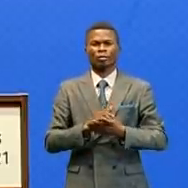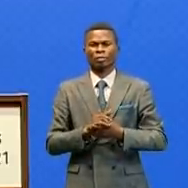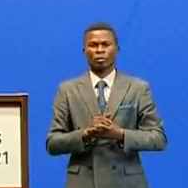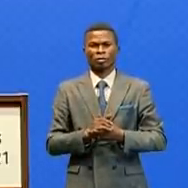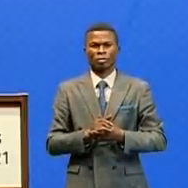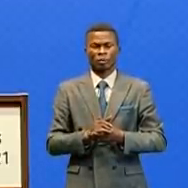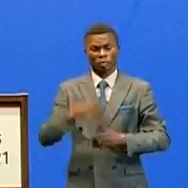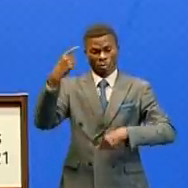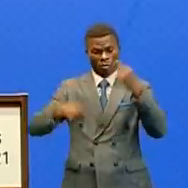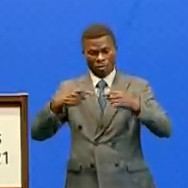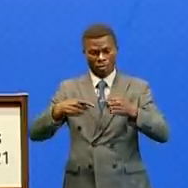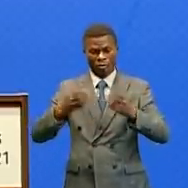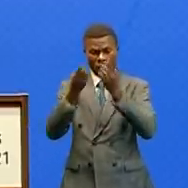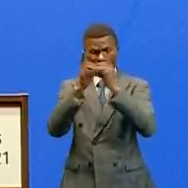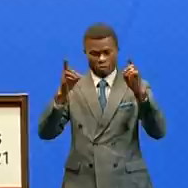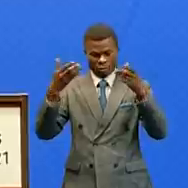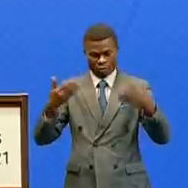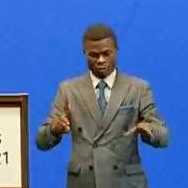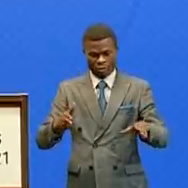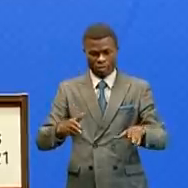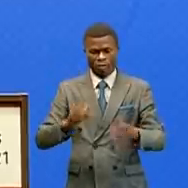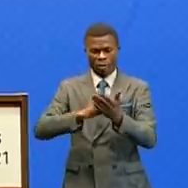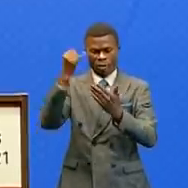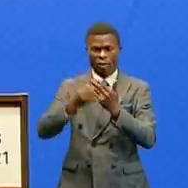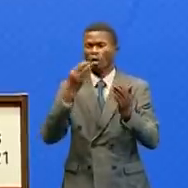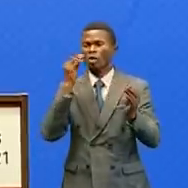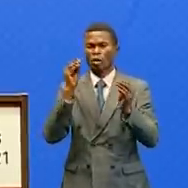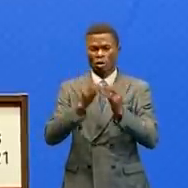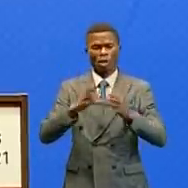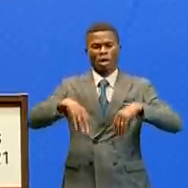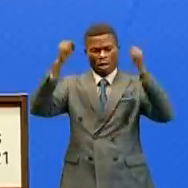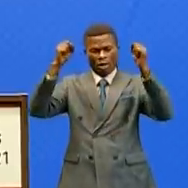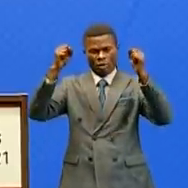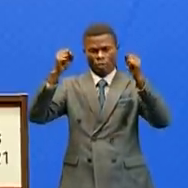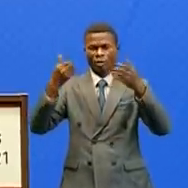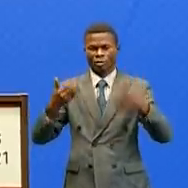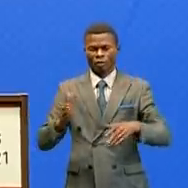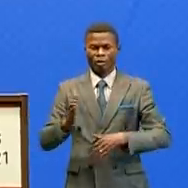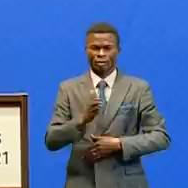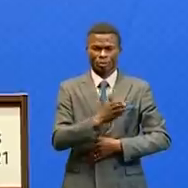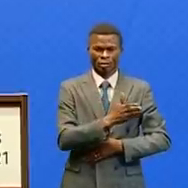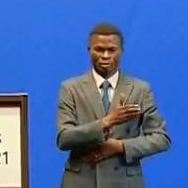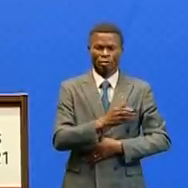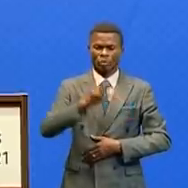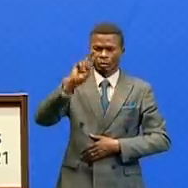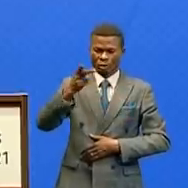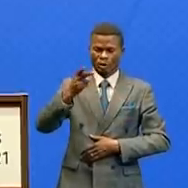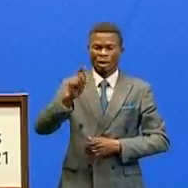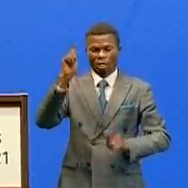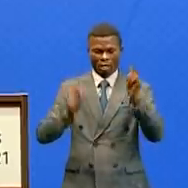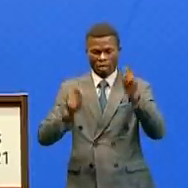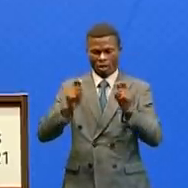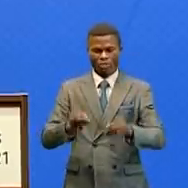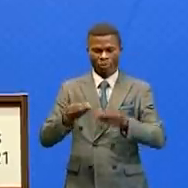Après débat et délibération, le projet d'ordonnance a été adopté. Le deuxième texte